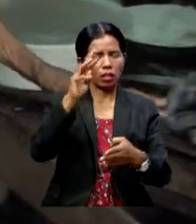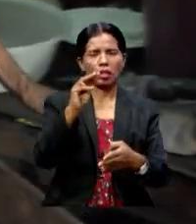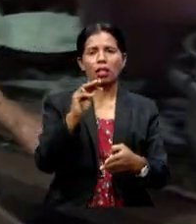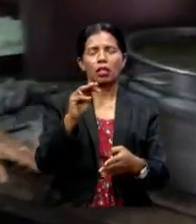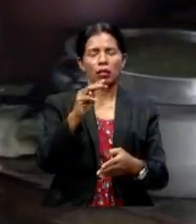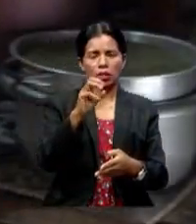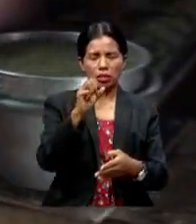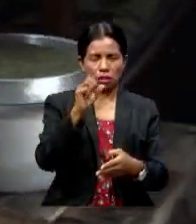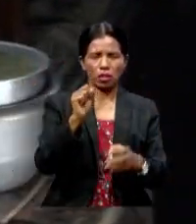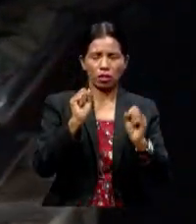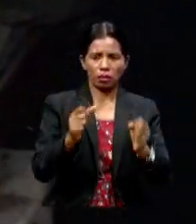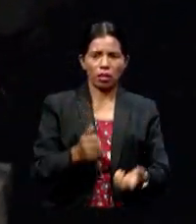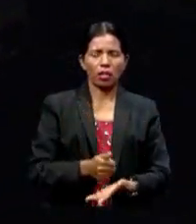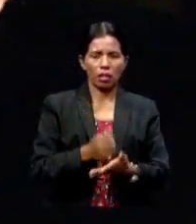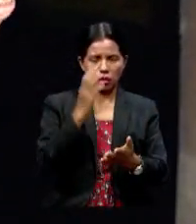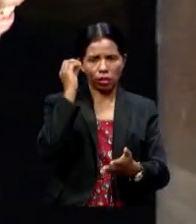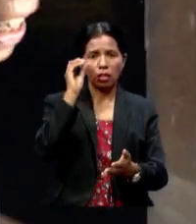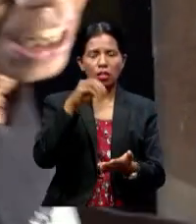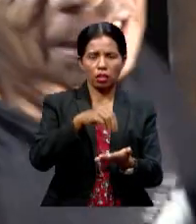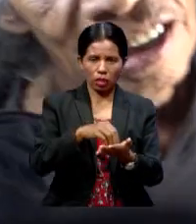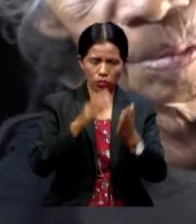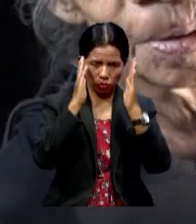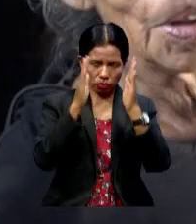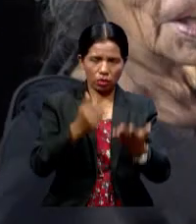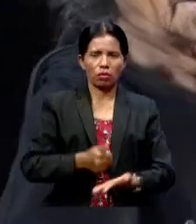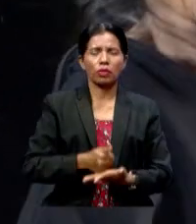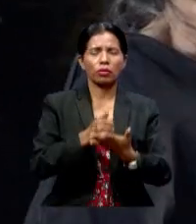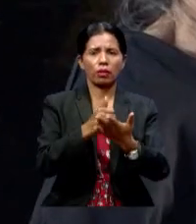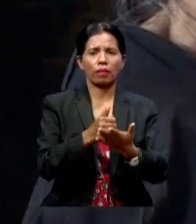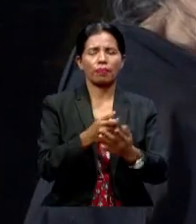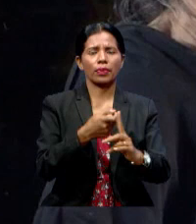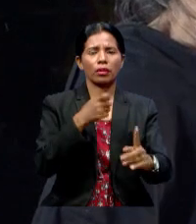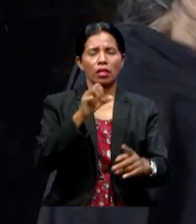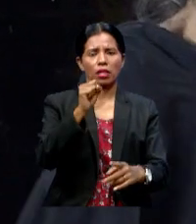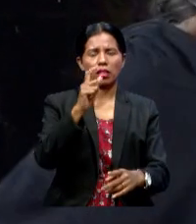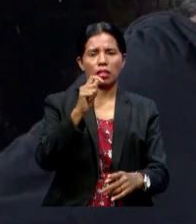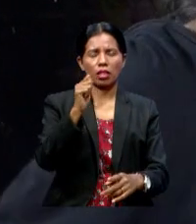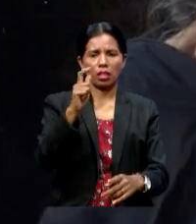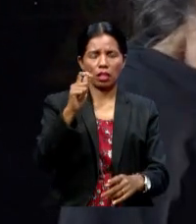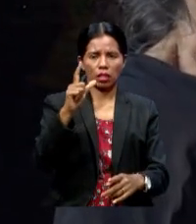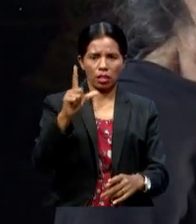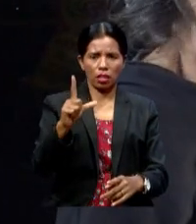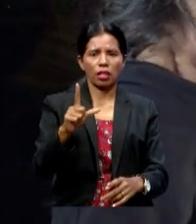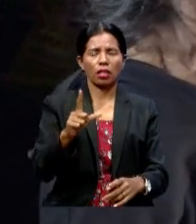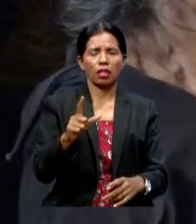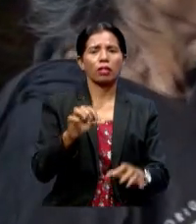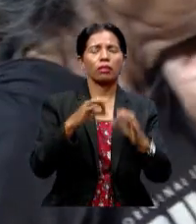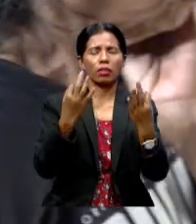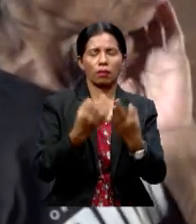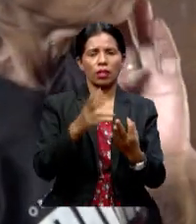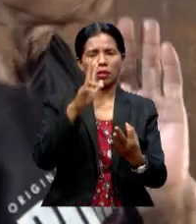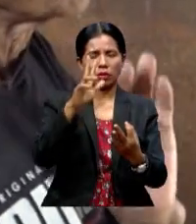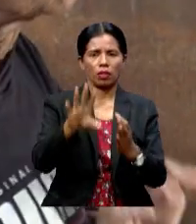perwale, toma konsiderasi kami tuh. Finalize ita liu si estatal, apoyo makasuhin ho dia, kata kumakain tolo dit